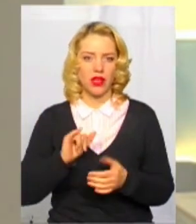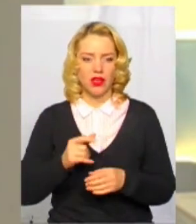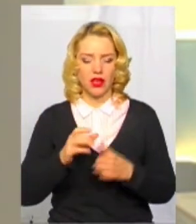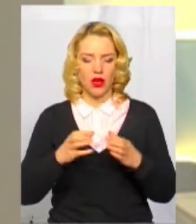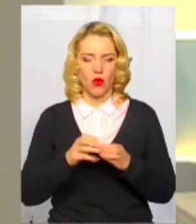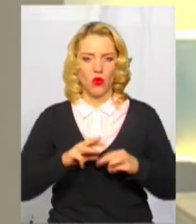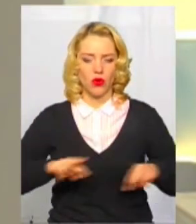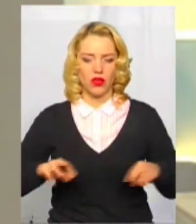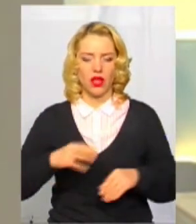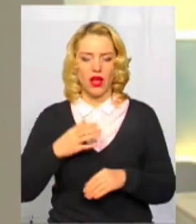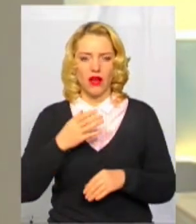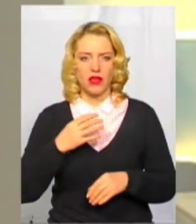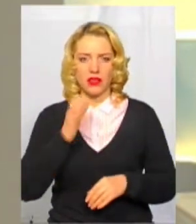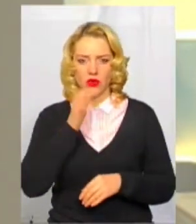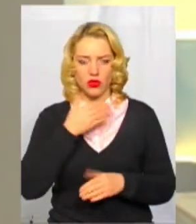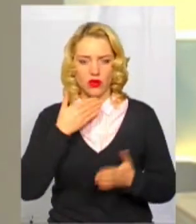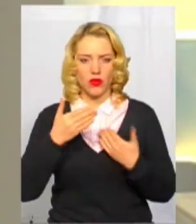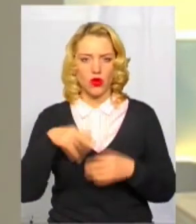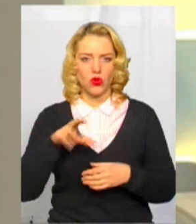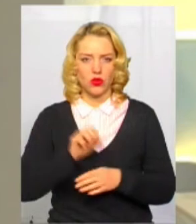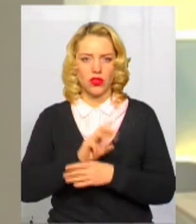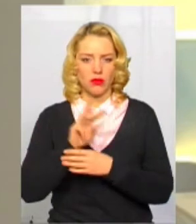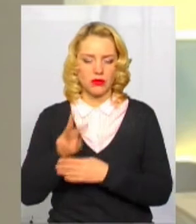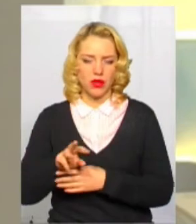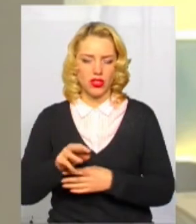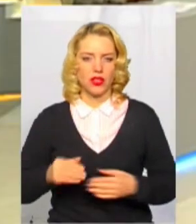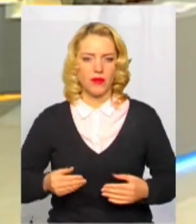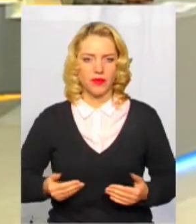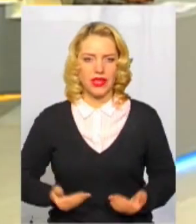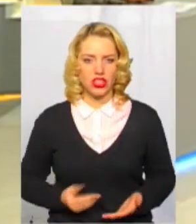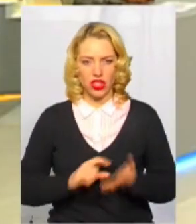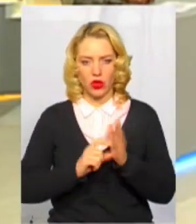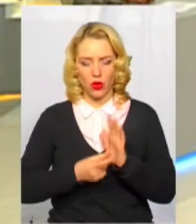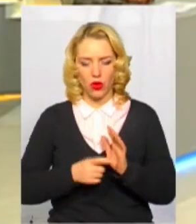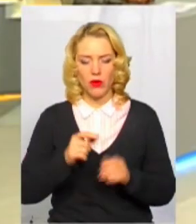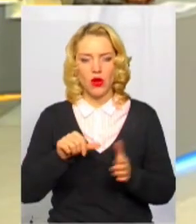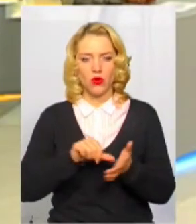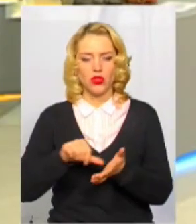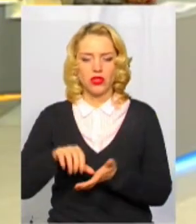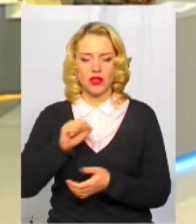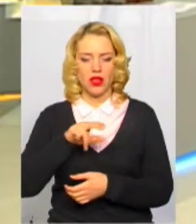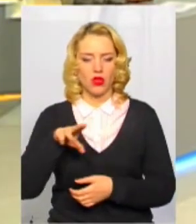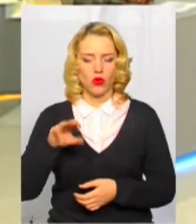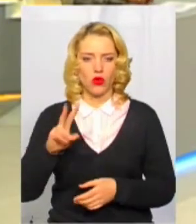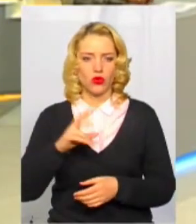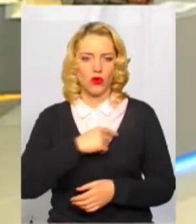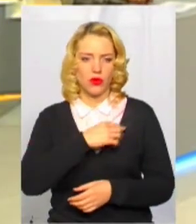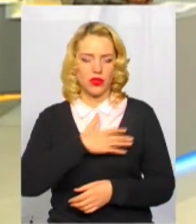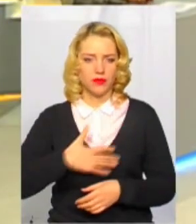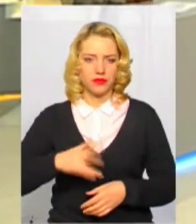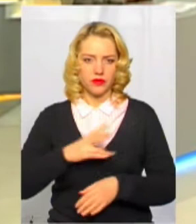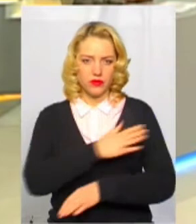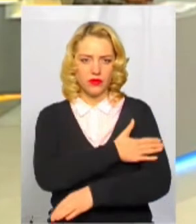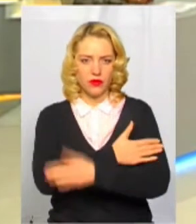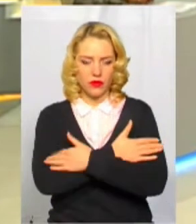абсолютно серйозно відноситься до забезпечення житлового учасників АТО, осіб, які поранені, отримали поранення верхніх